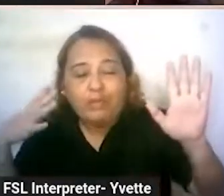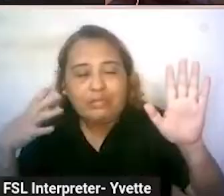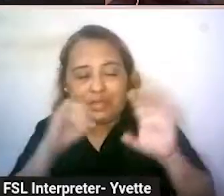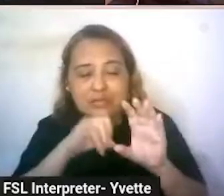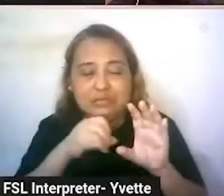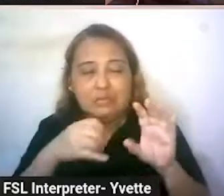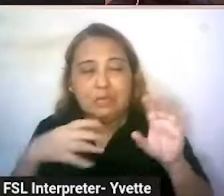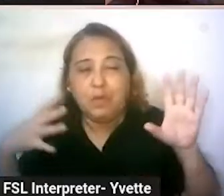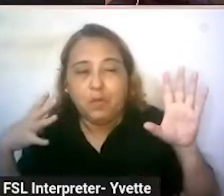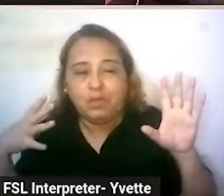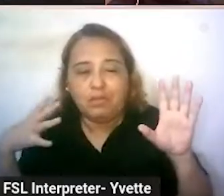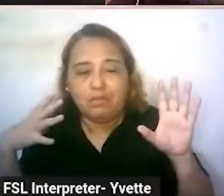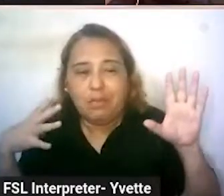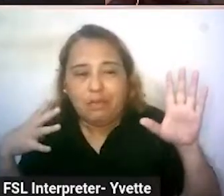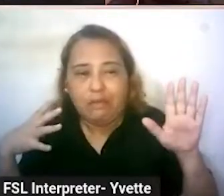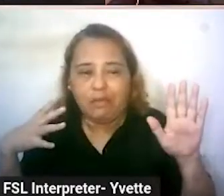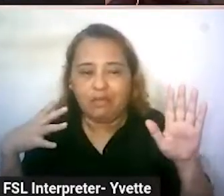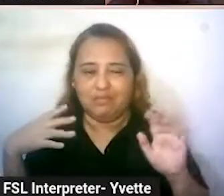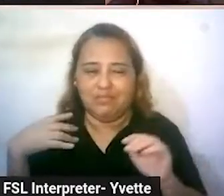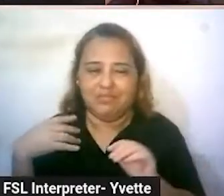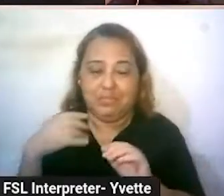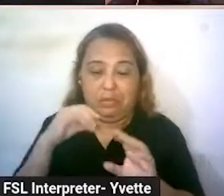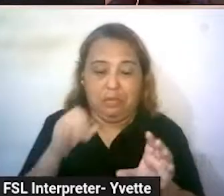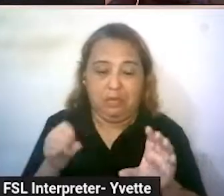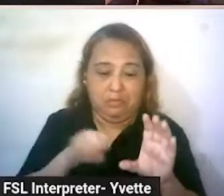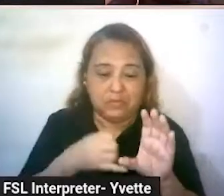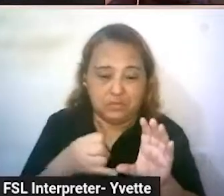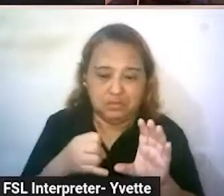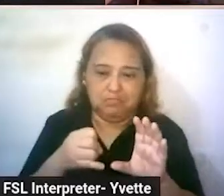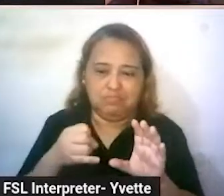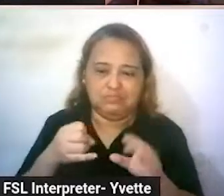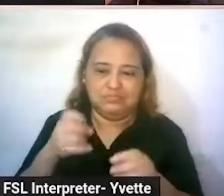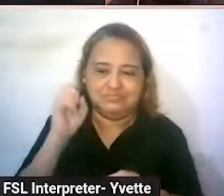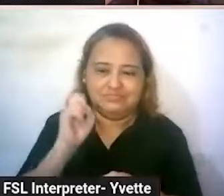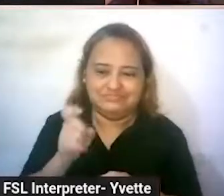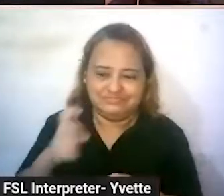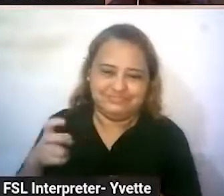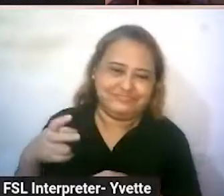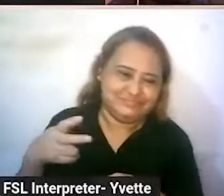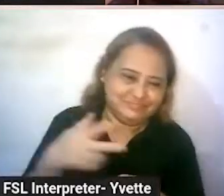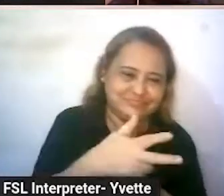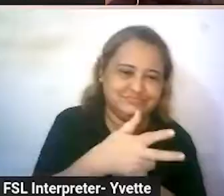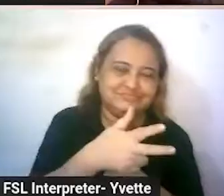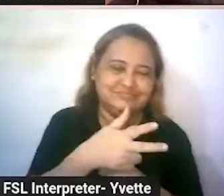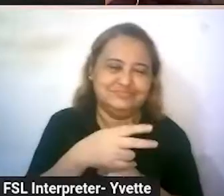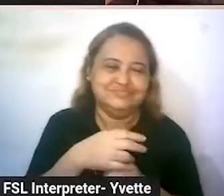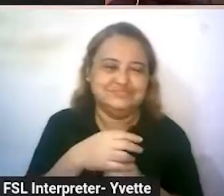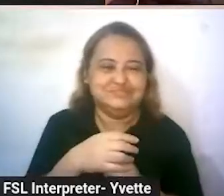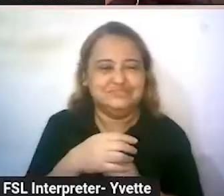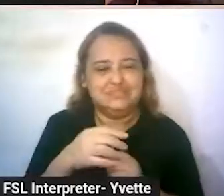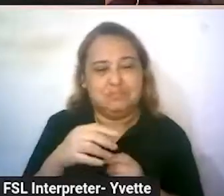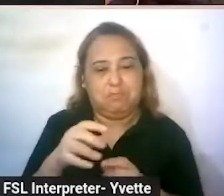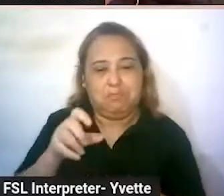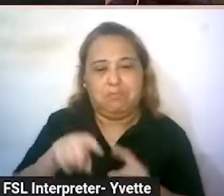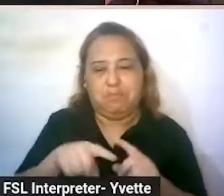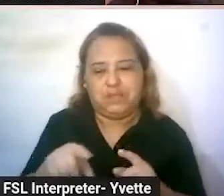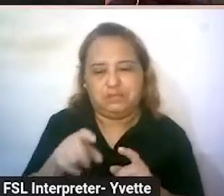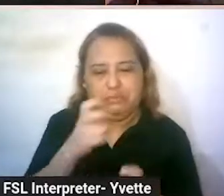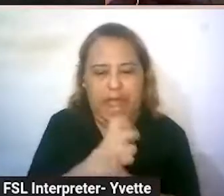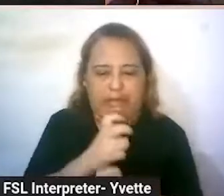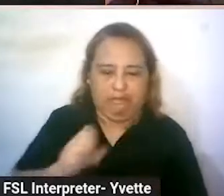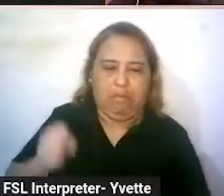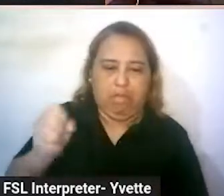pag, ang jeep kasi, once na ko sumakay ka, aandar na yon. Pero dadadala ko yung baskong ko. So parang lakas ng loob